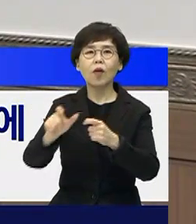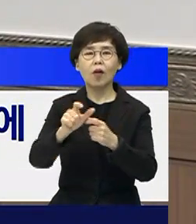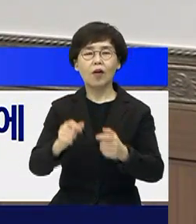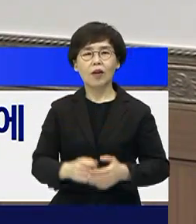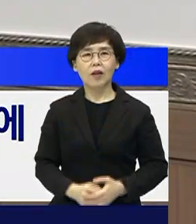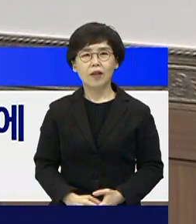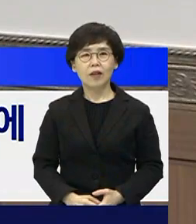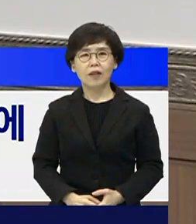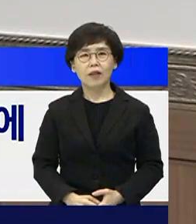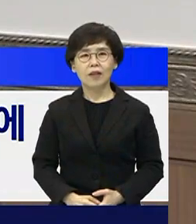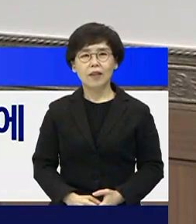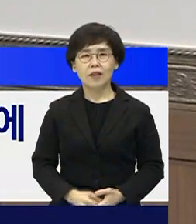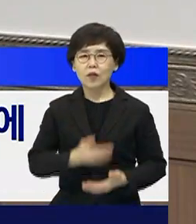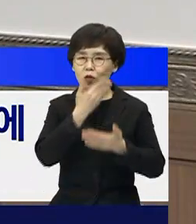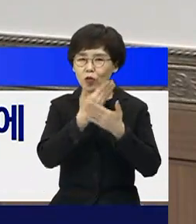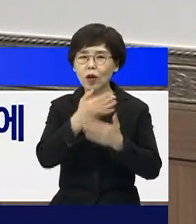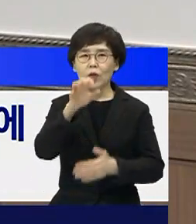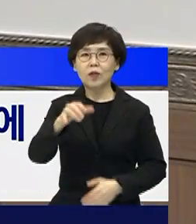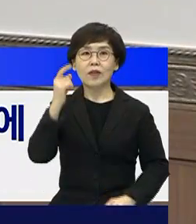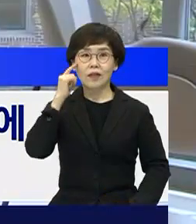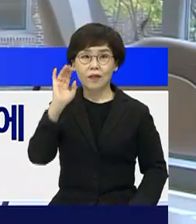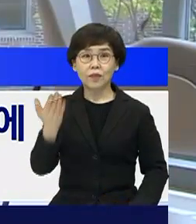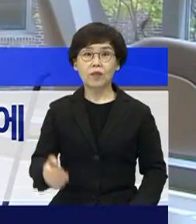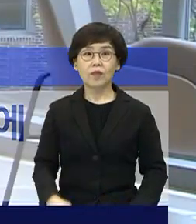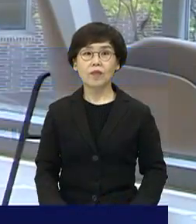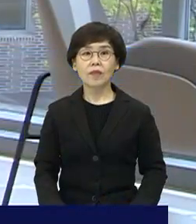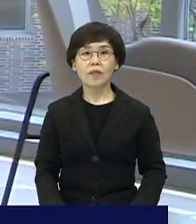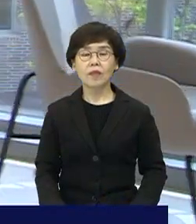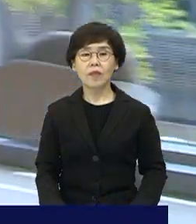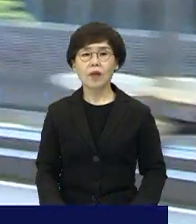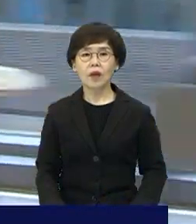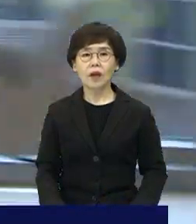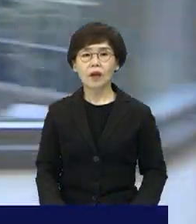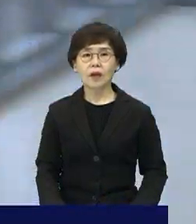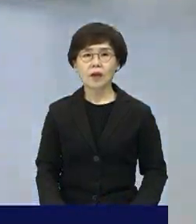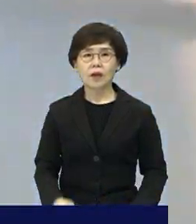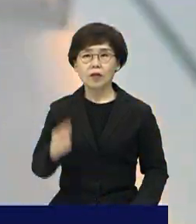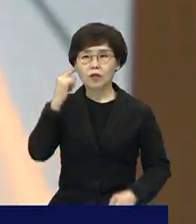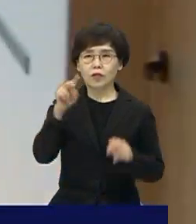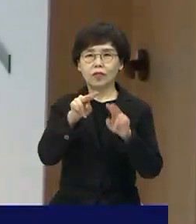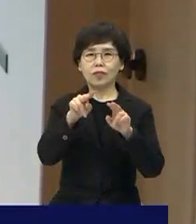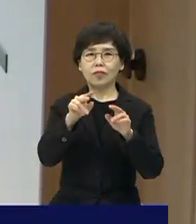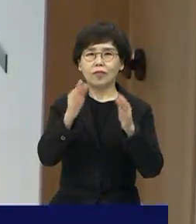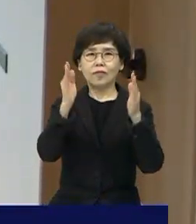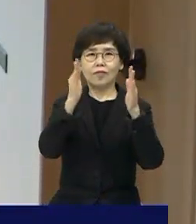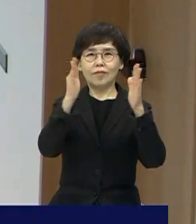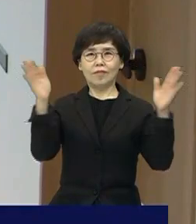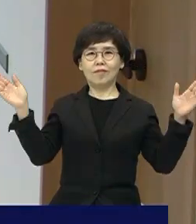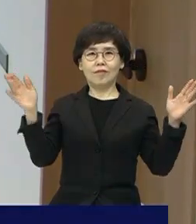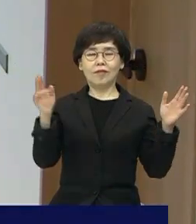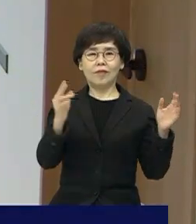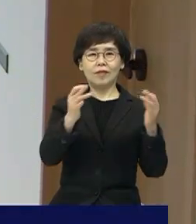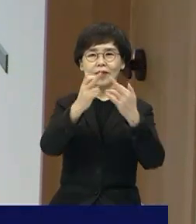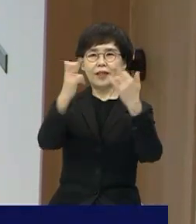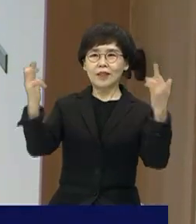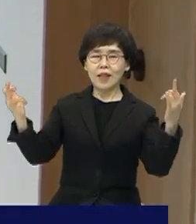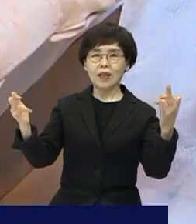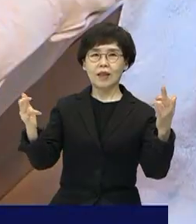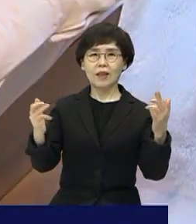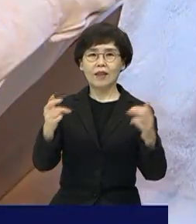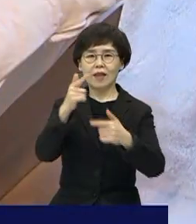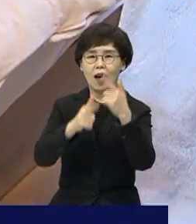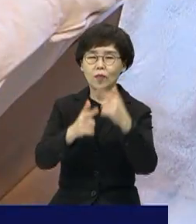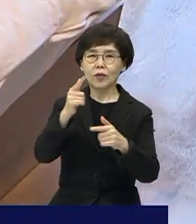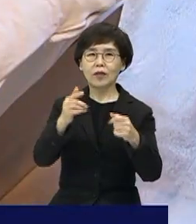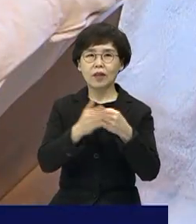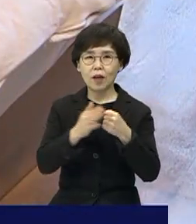아주 소중한 시설이라고 저는 생각을 합니다. 탁 트인 시야와 자연 채광으로 산모의 우울감이 해소되는